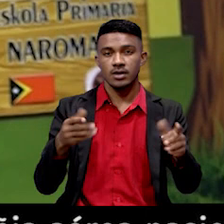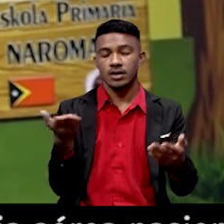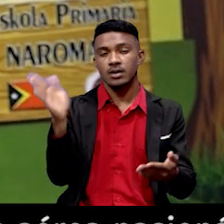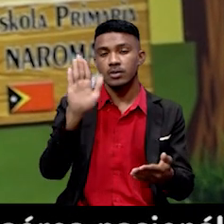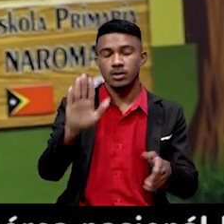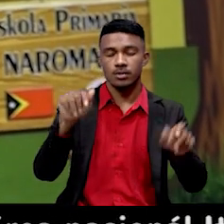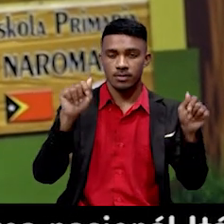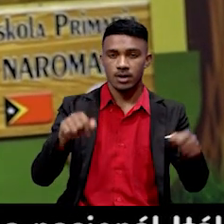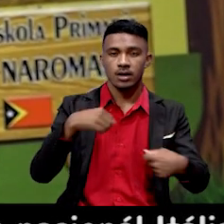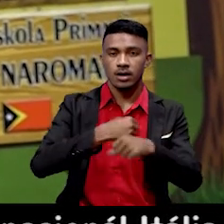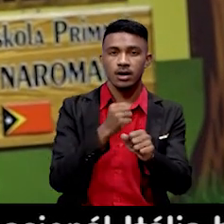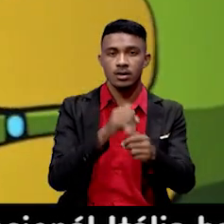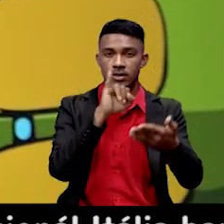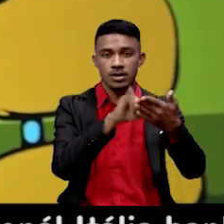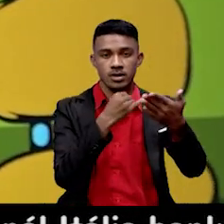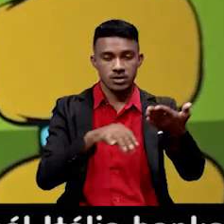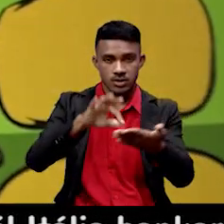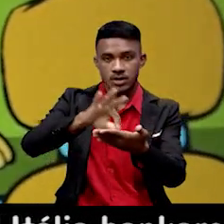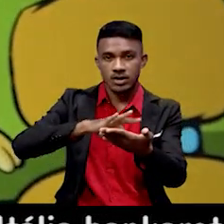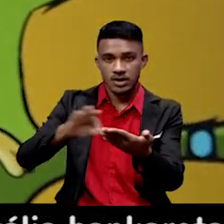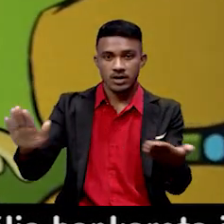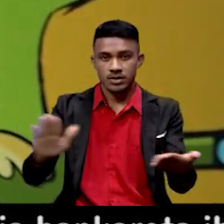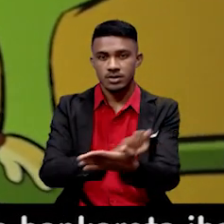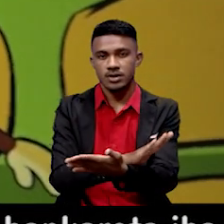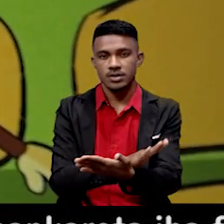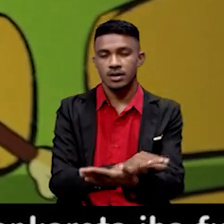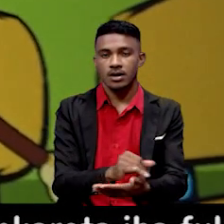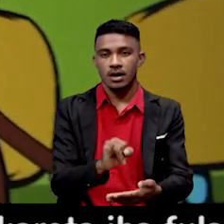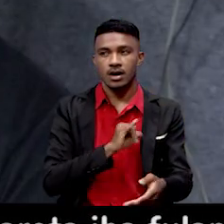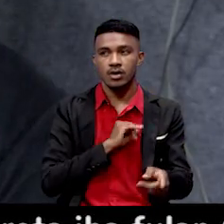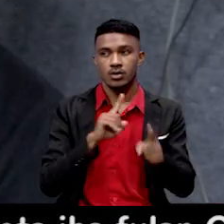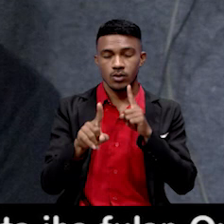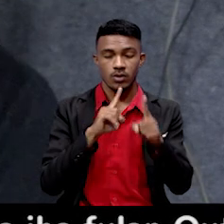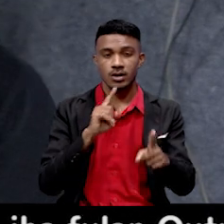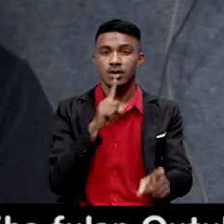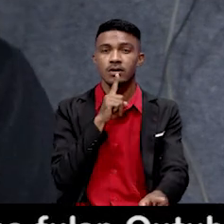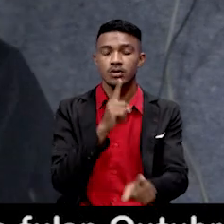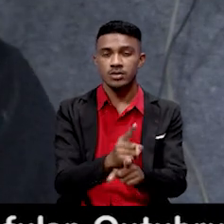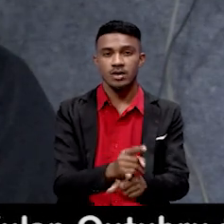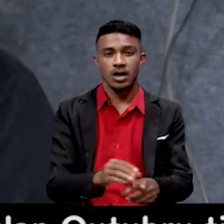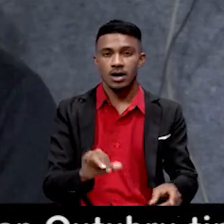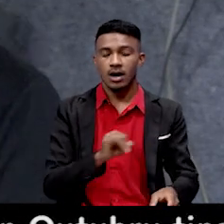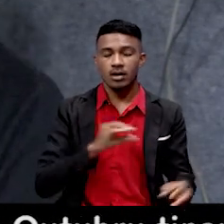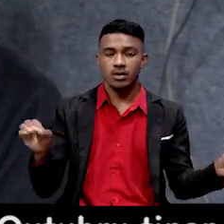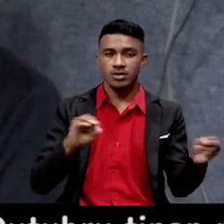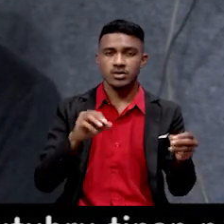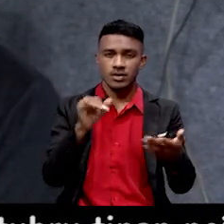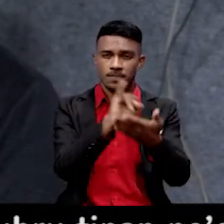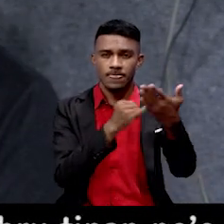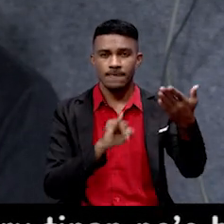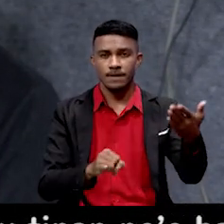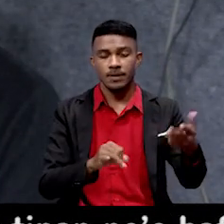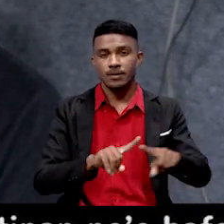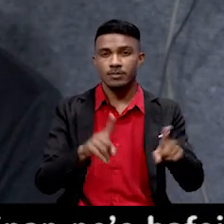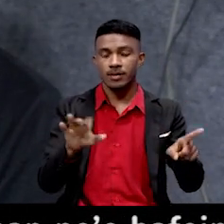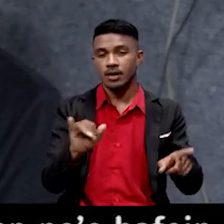halo desenho manual iha be surtan, sir. Atu kuliah claro, hau lau saya pintar, tapi hau adobi pintar. La significa atu hamatian